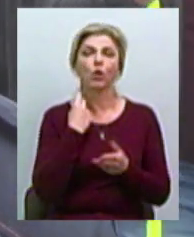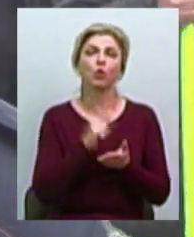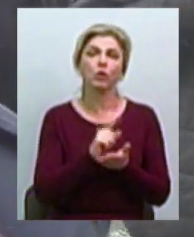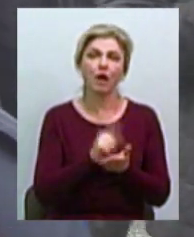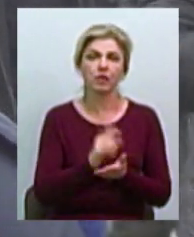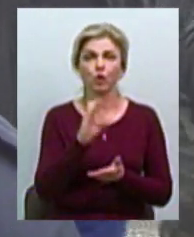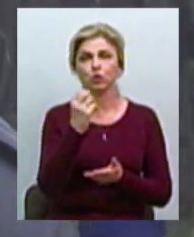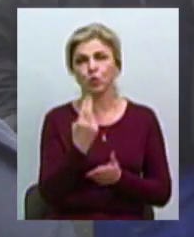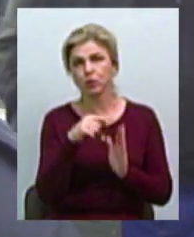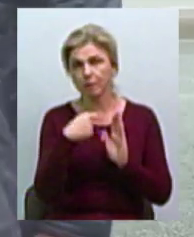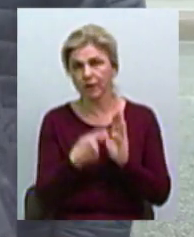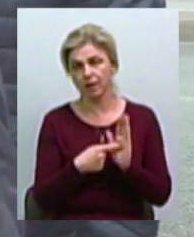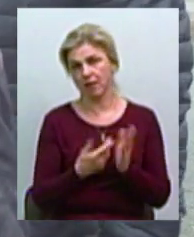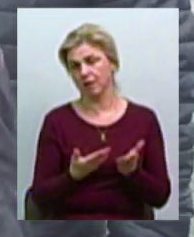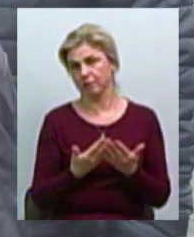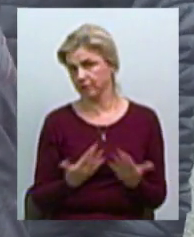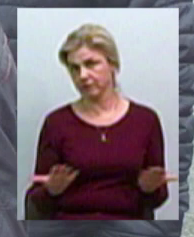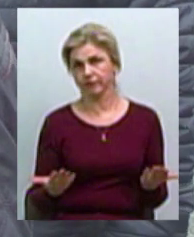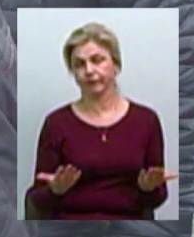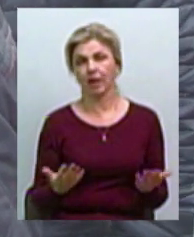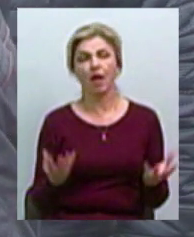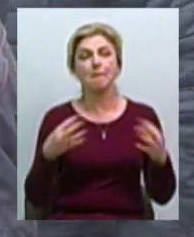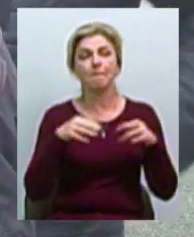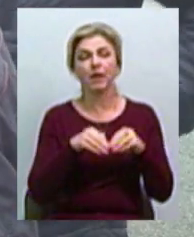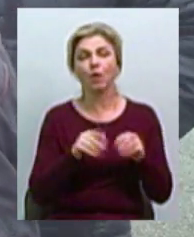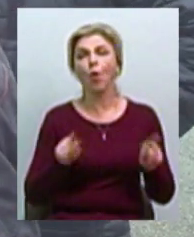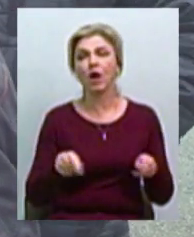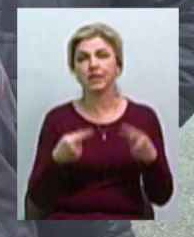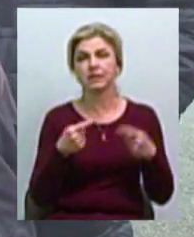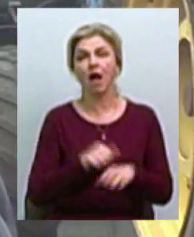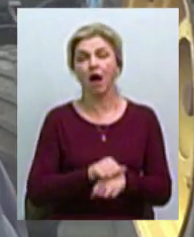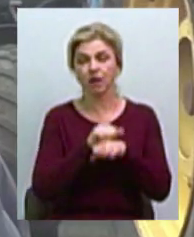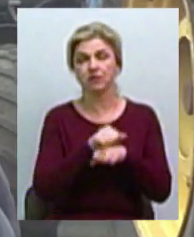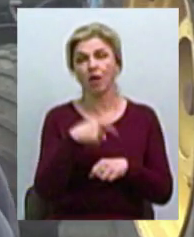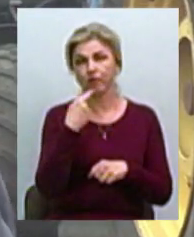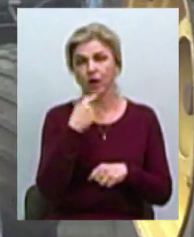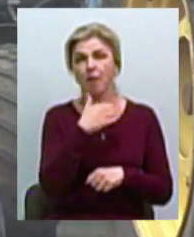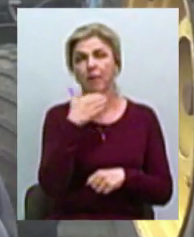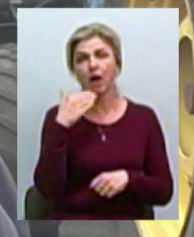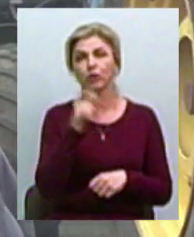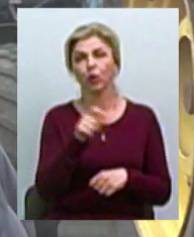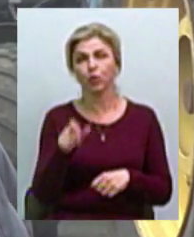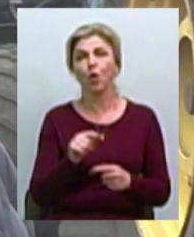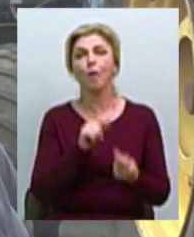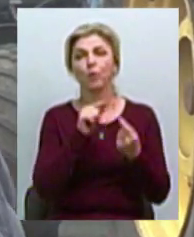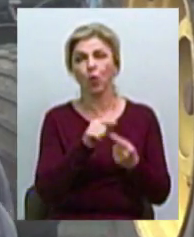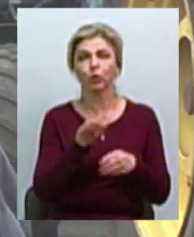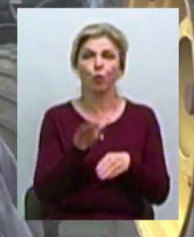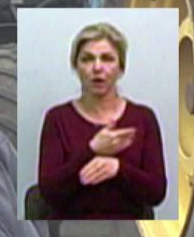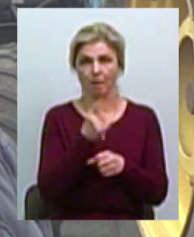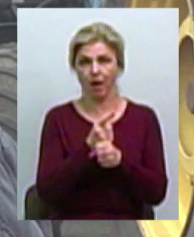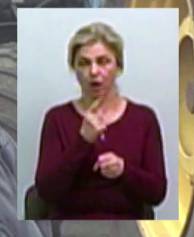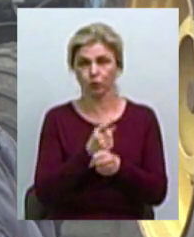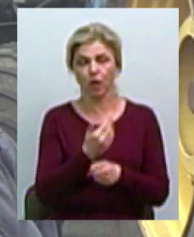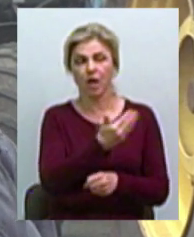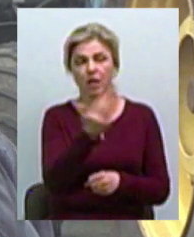і соціальні питання для людей. Співорганізатор акції Михайло Любченко каже, багато людей проти скасування мораторію. І їх